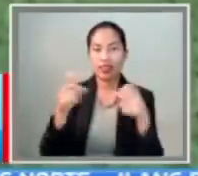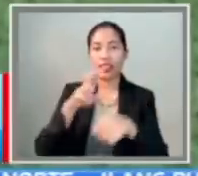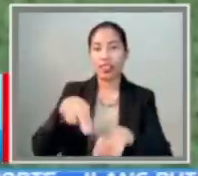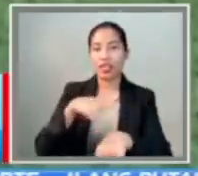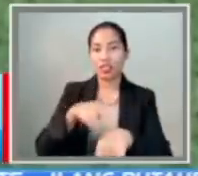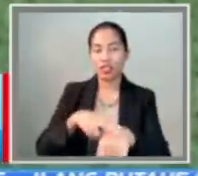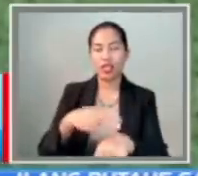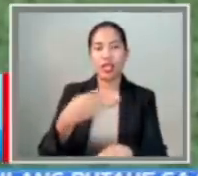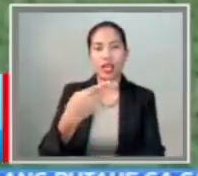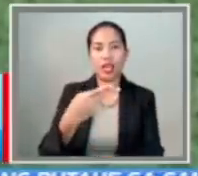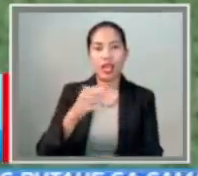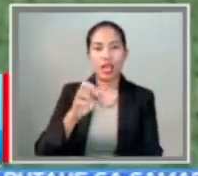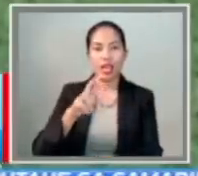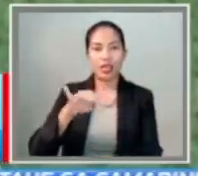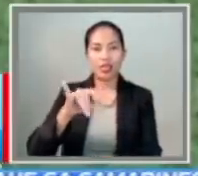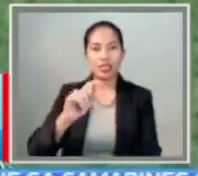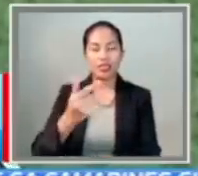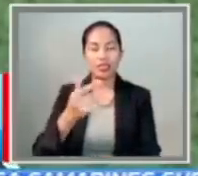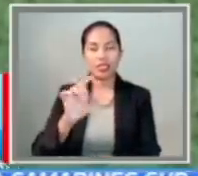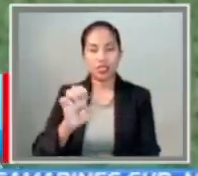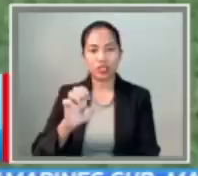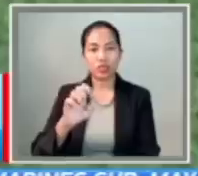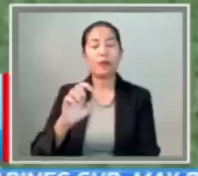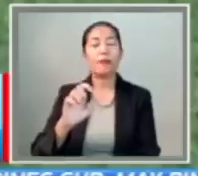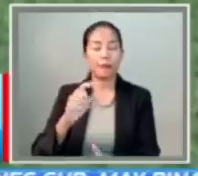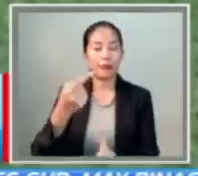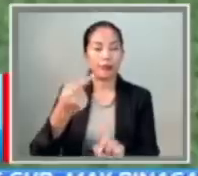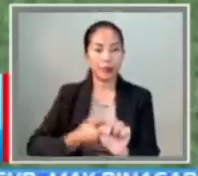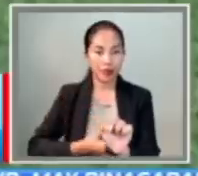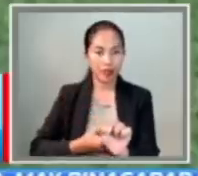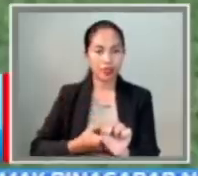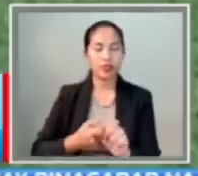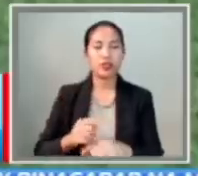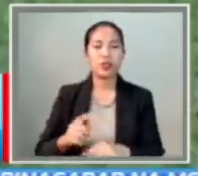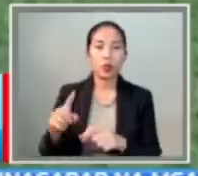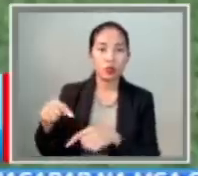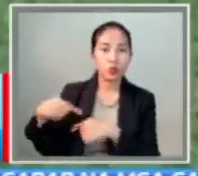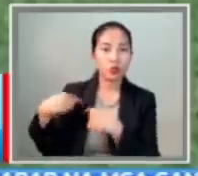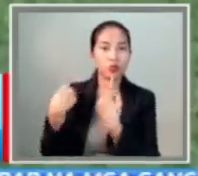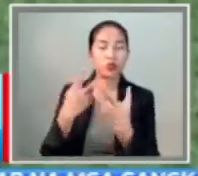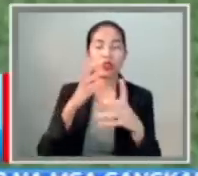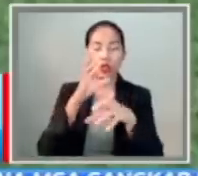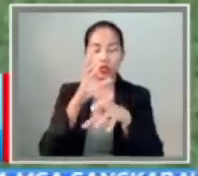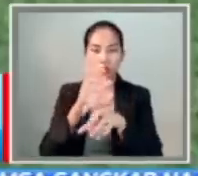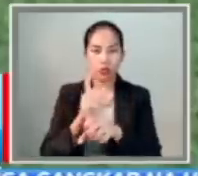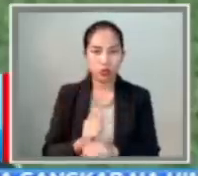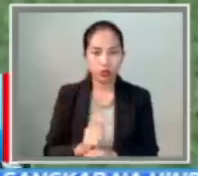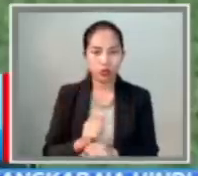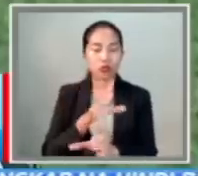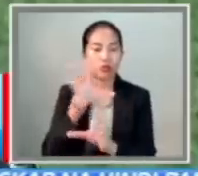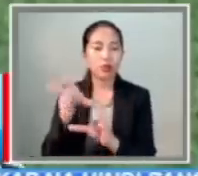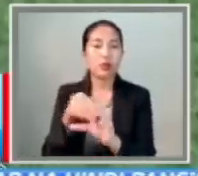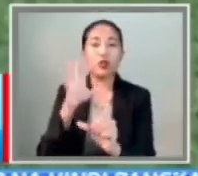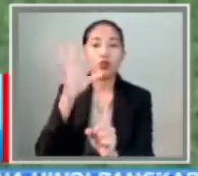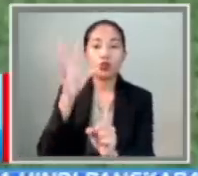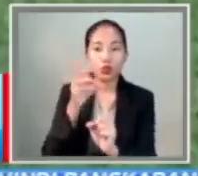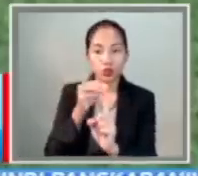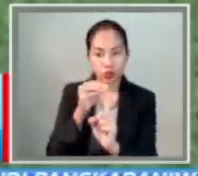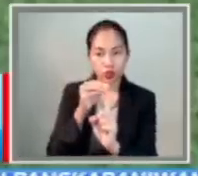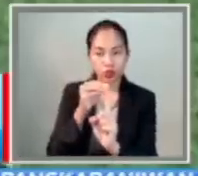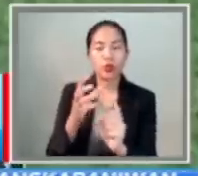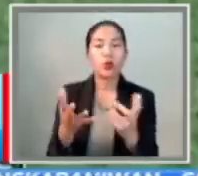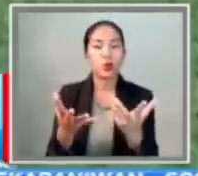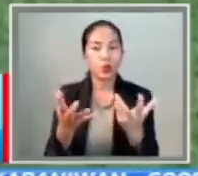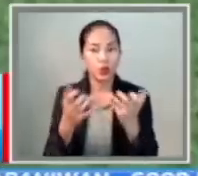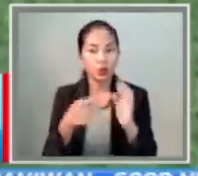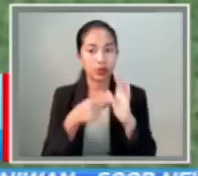century-old tradition na po ng mga Pilipino. So ito po ay bahagi na ng ating cultural heritage, kaya ito po ay gusto nating ipresenta sa public